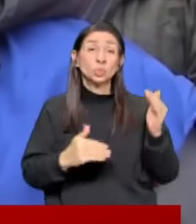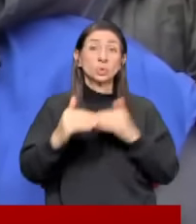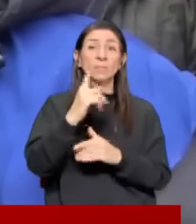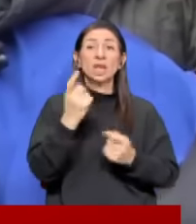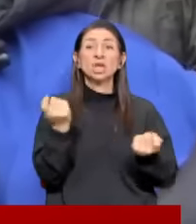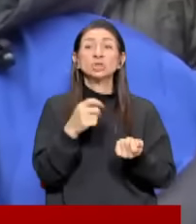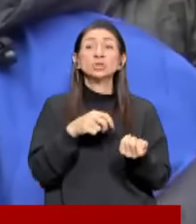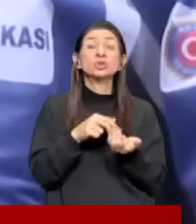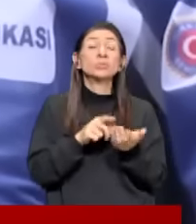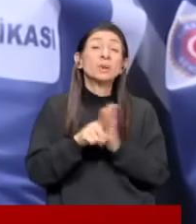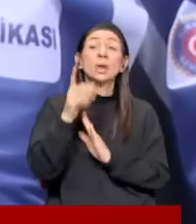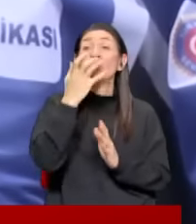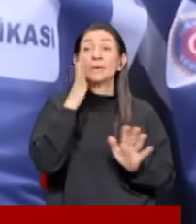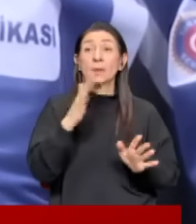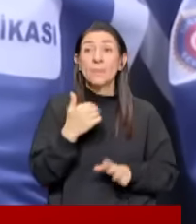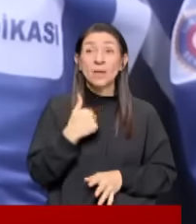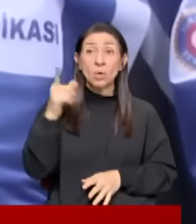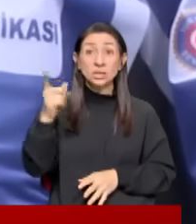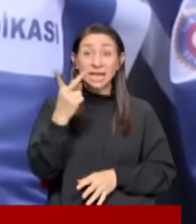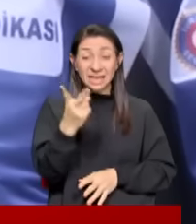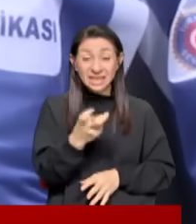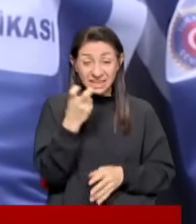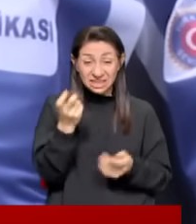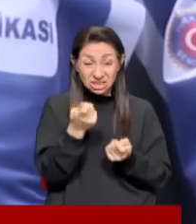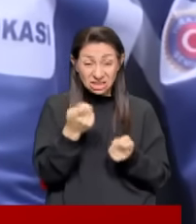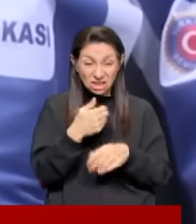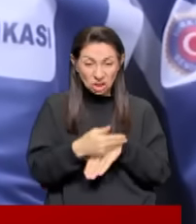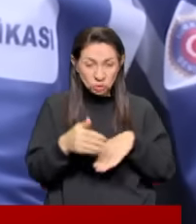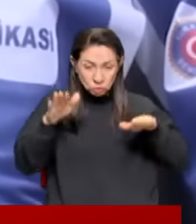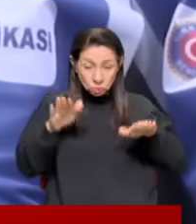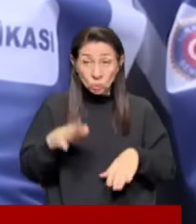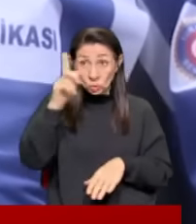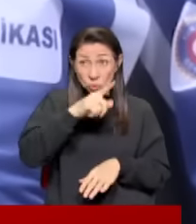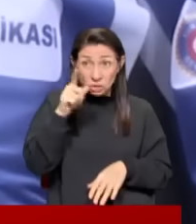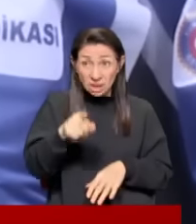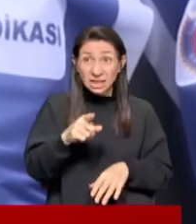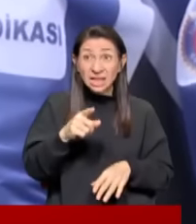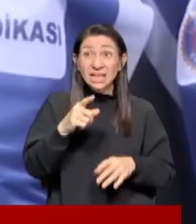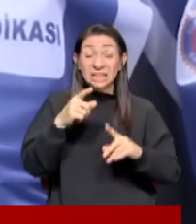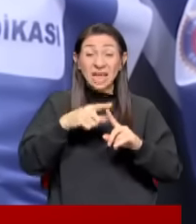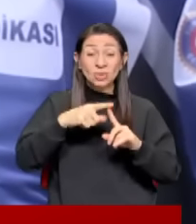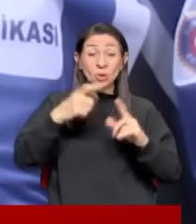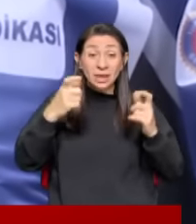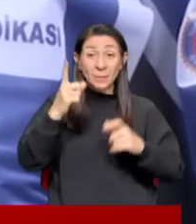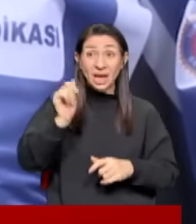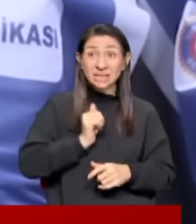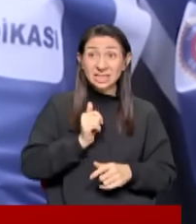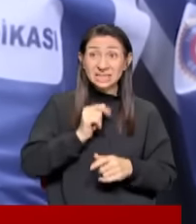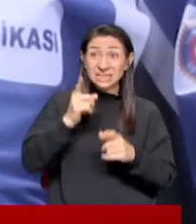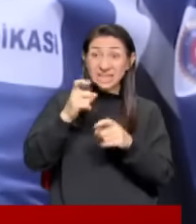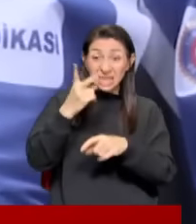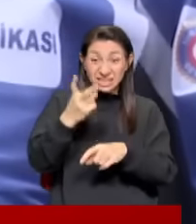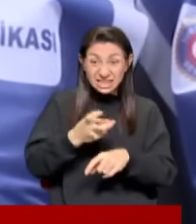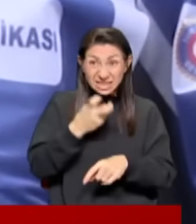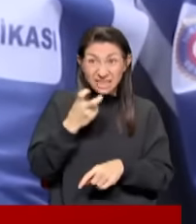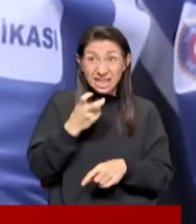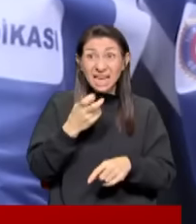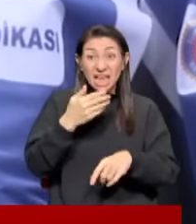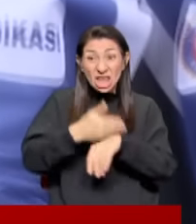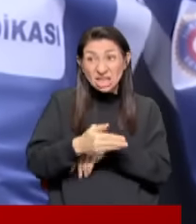bir performans bekleyemeyiz. Benim orada 2 saat işi geç durdurmamdan dolayı Tendürek'te bir askerimize silah 2 saat